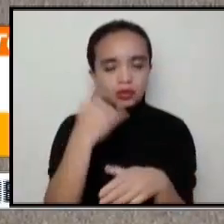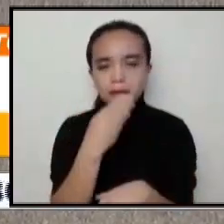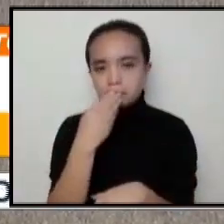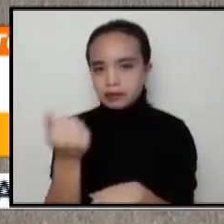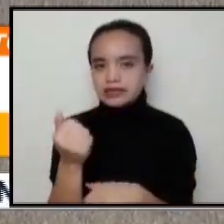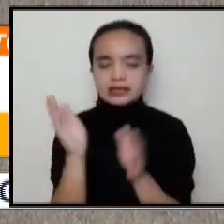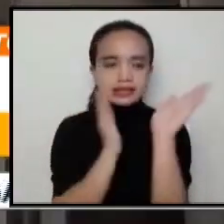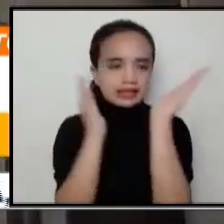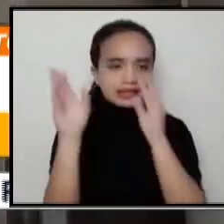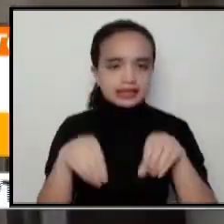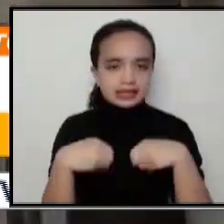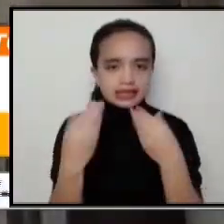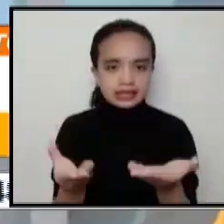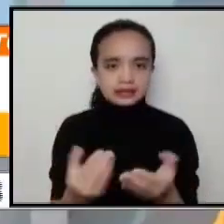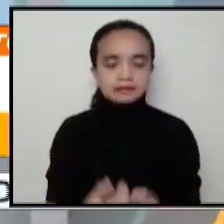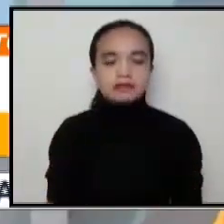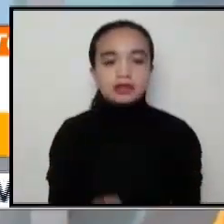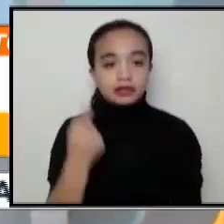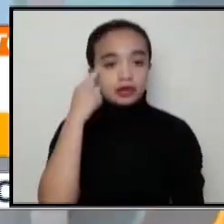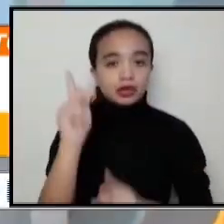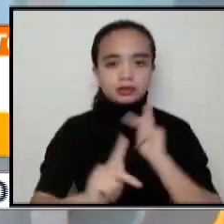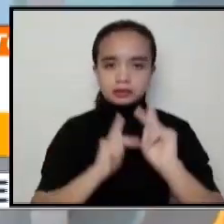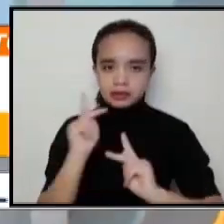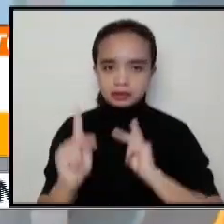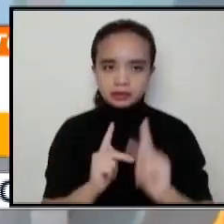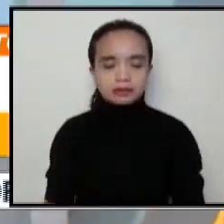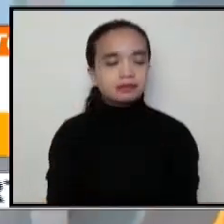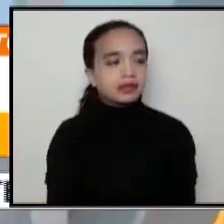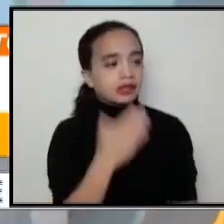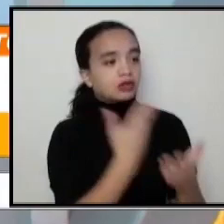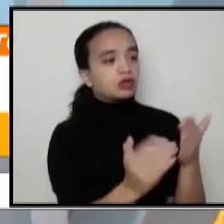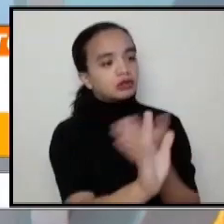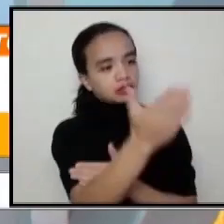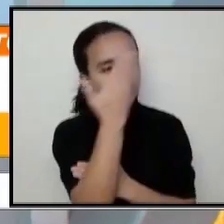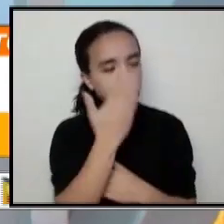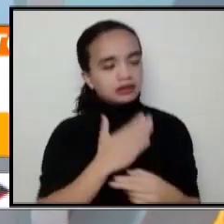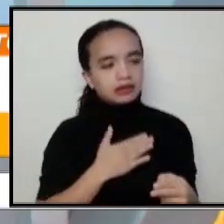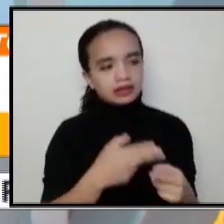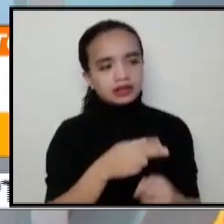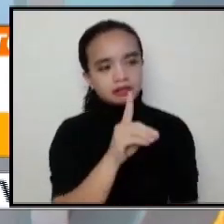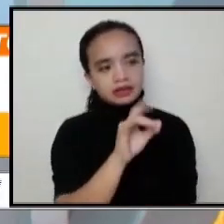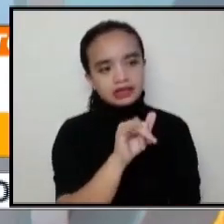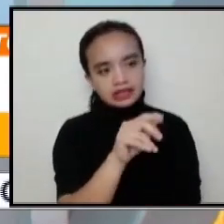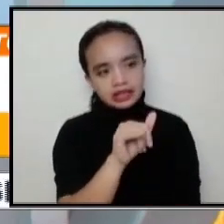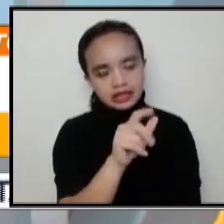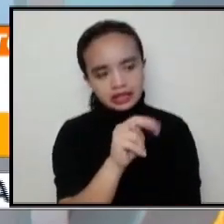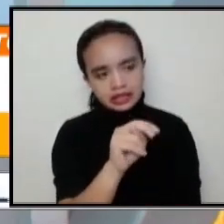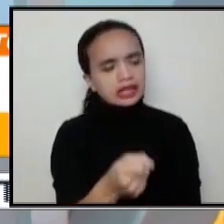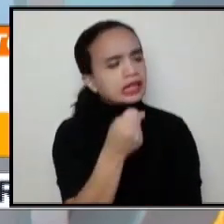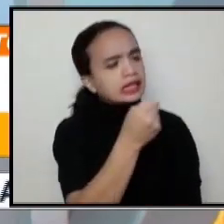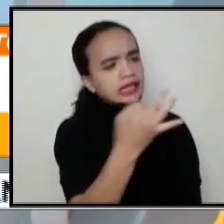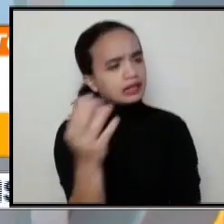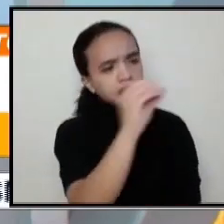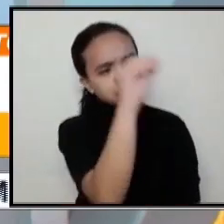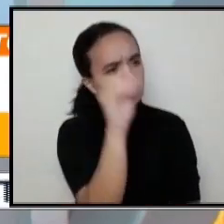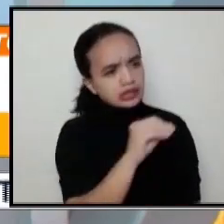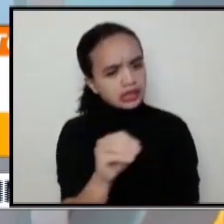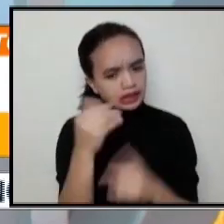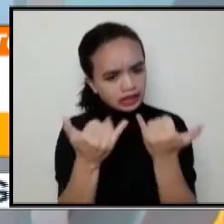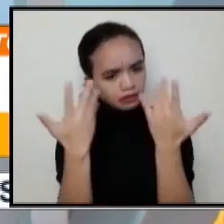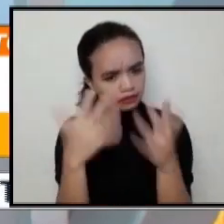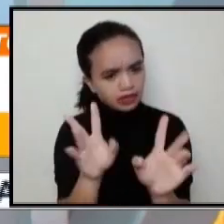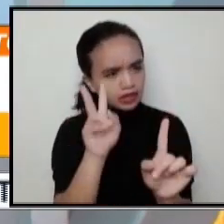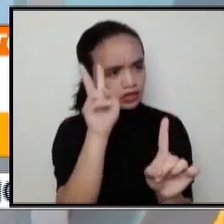ating mananakay. Sir Andy, magandang umaga. Dayan Kerer po ito. Sa ngayon po, ilang porsyento na po ang nakapag-consolidate,